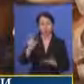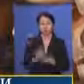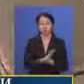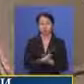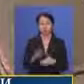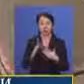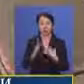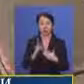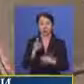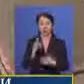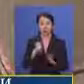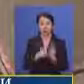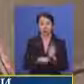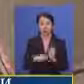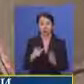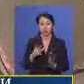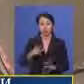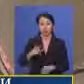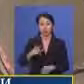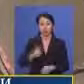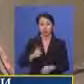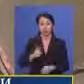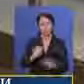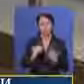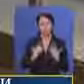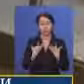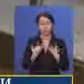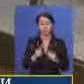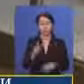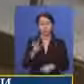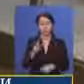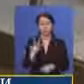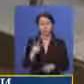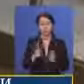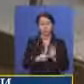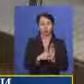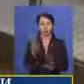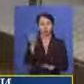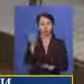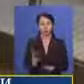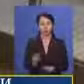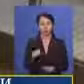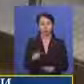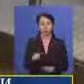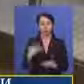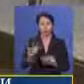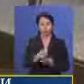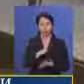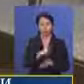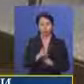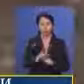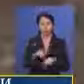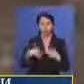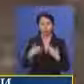грантов предусмотрено 163 миллиона тенге. На сегодняшний день 258 человек их уже получили, в основном